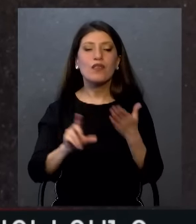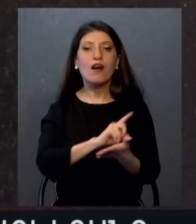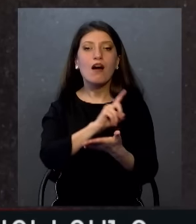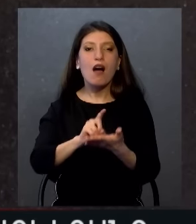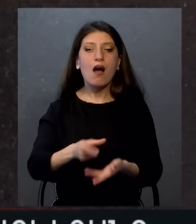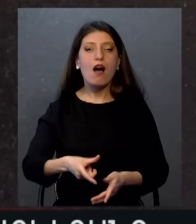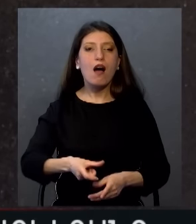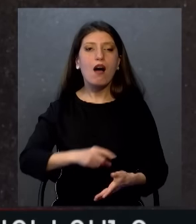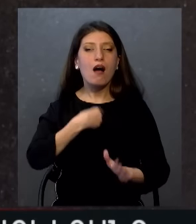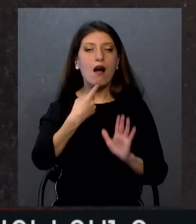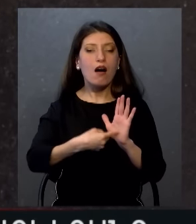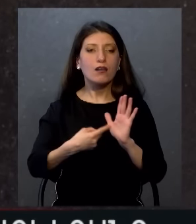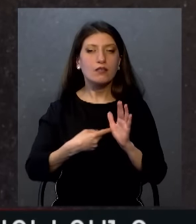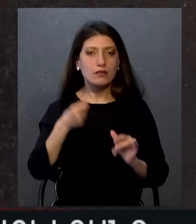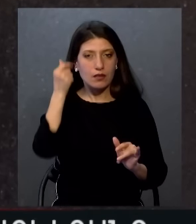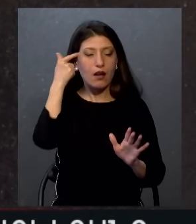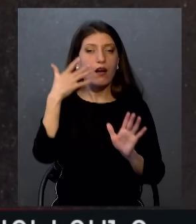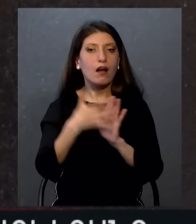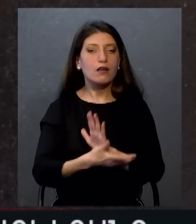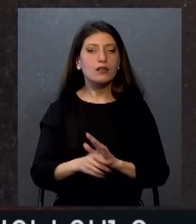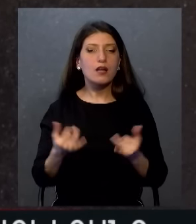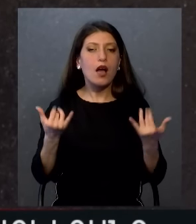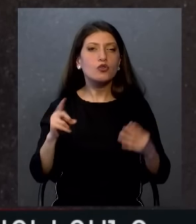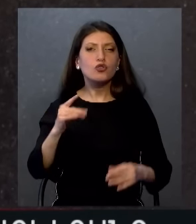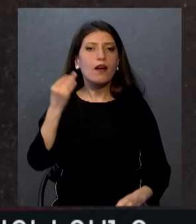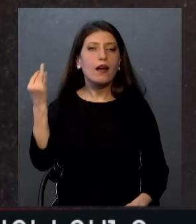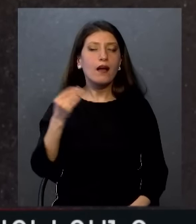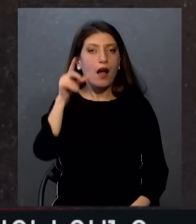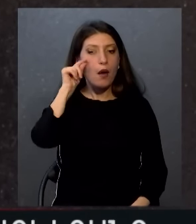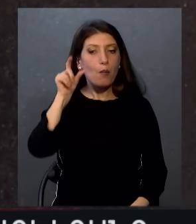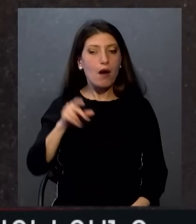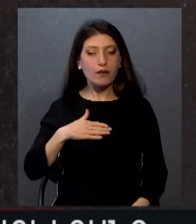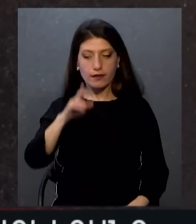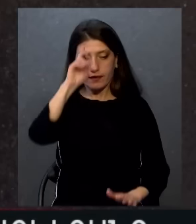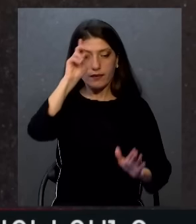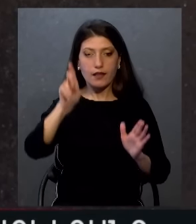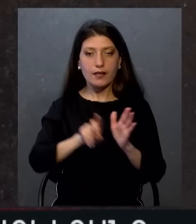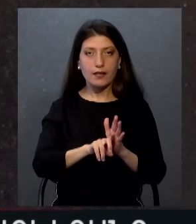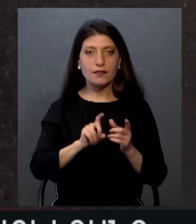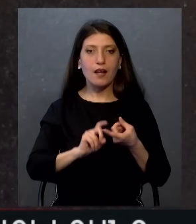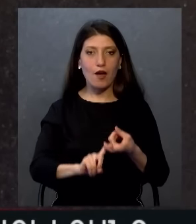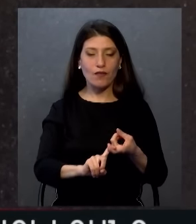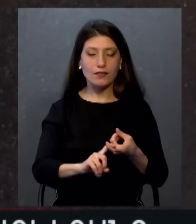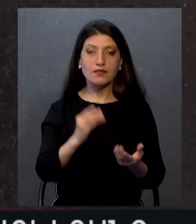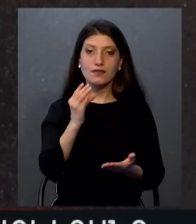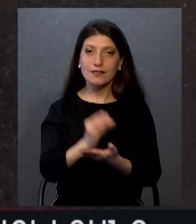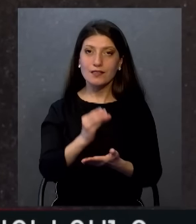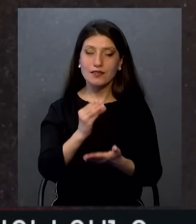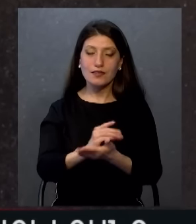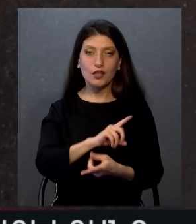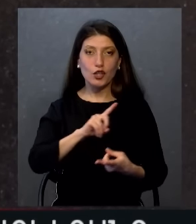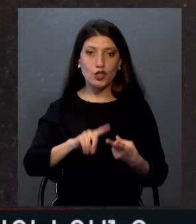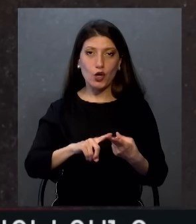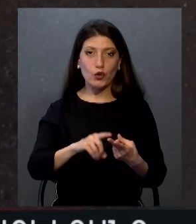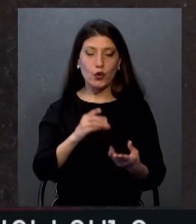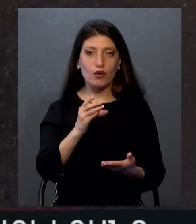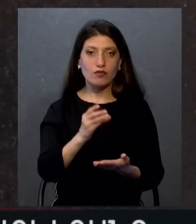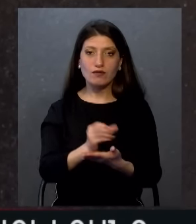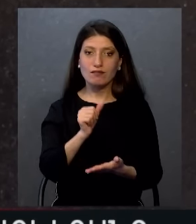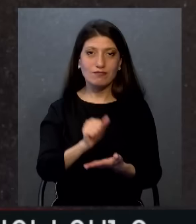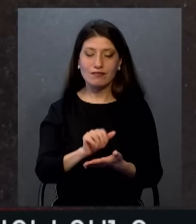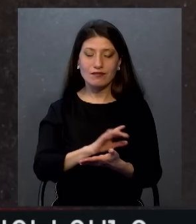արդյունքում, հասկանալով, թե ինչն է այսօր հետաքրքրում հայ մարդուն իր եկեղեցու նկատմամբ, գիրքը երկրորդ հրատարակություն